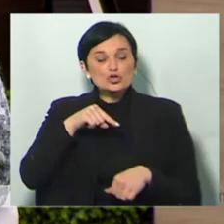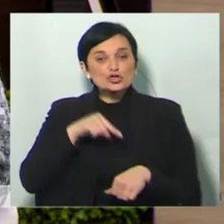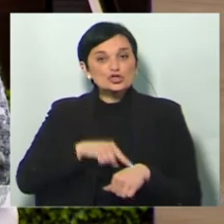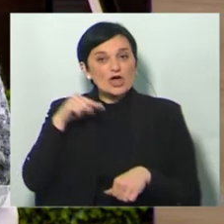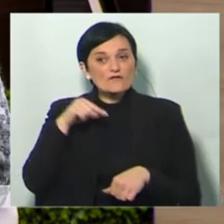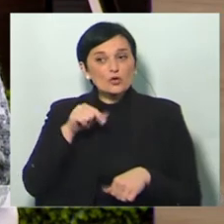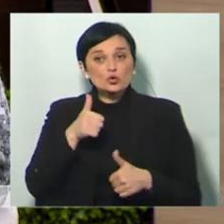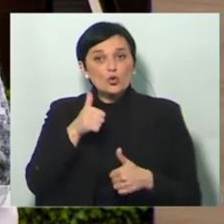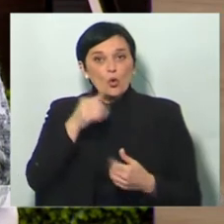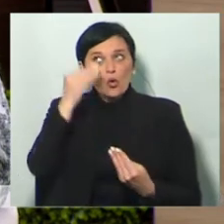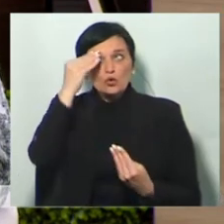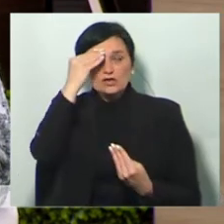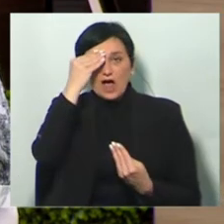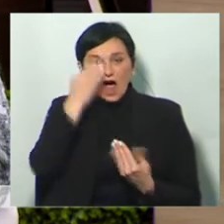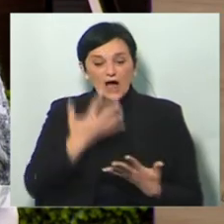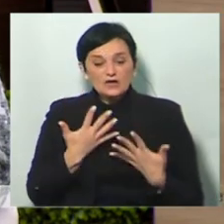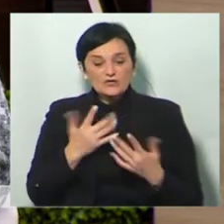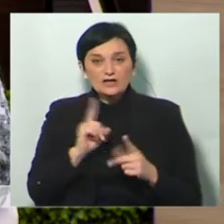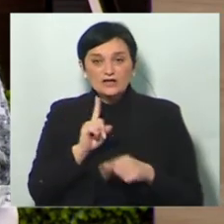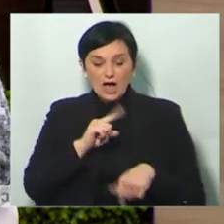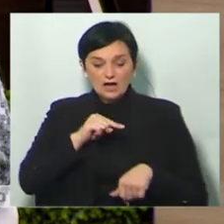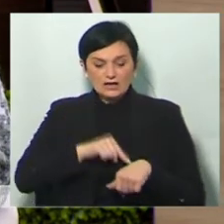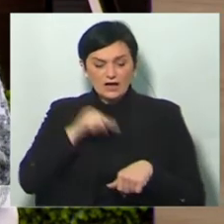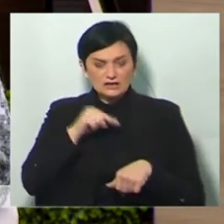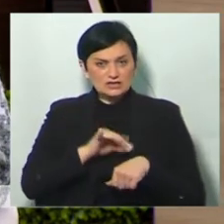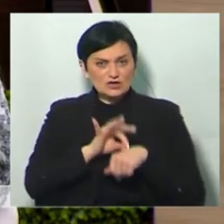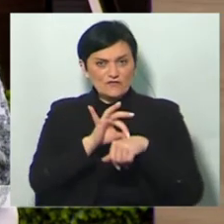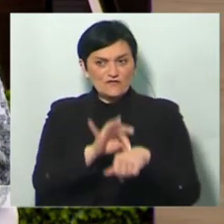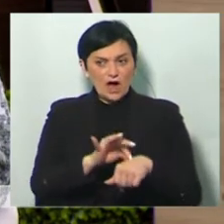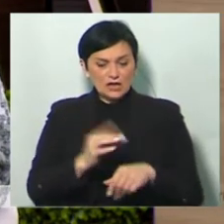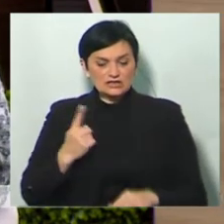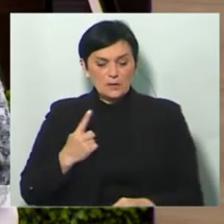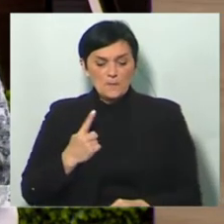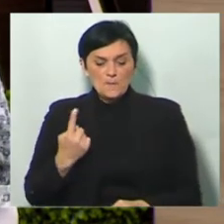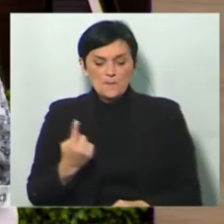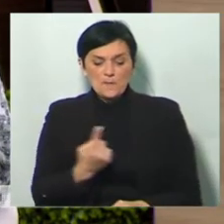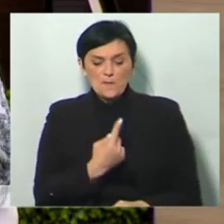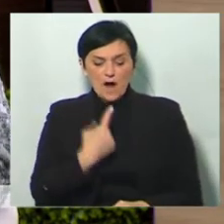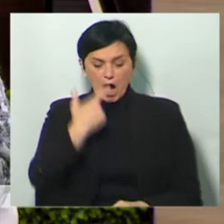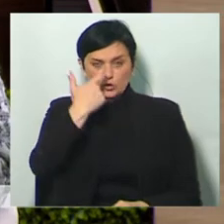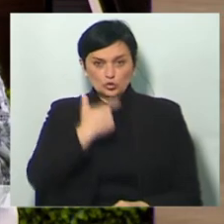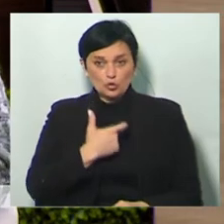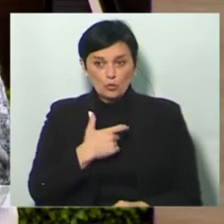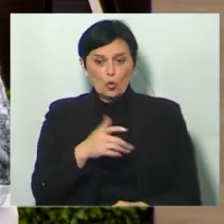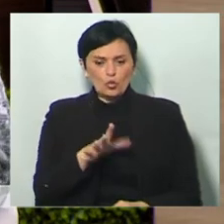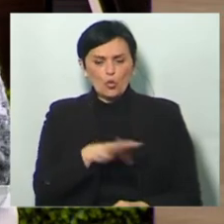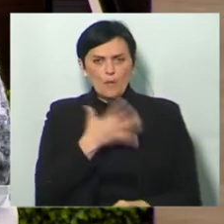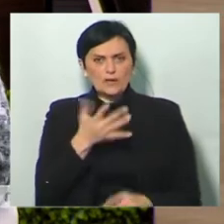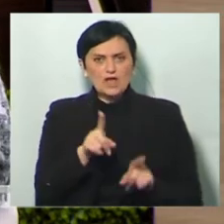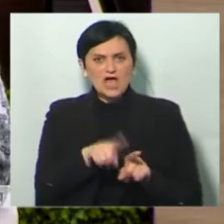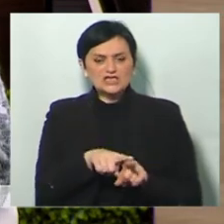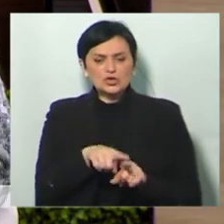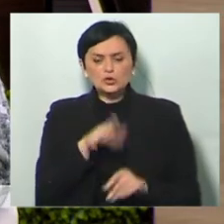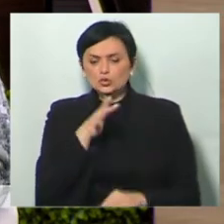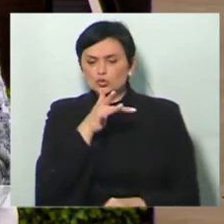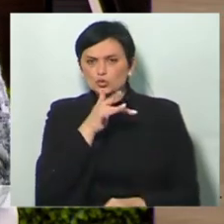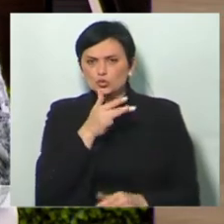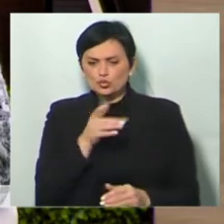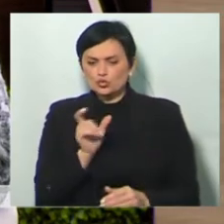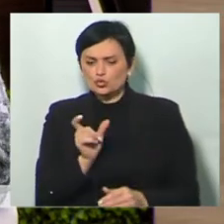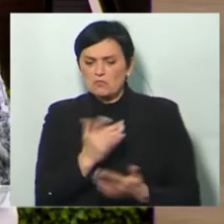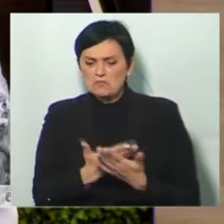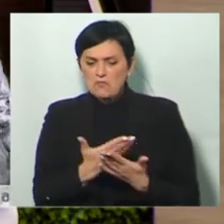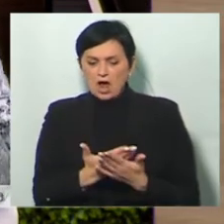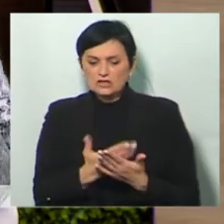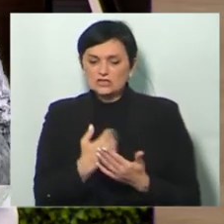მას, როგორ აღვიქვავთ და რა განცდით ვატარებთ მარტოობას. Იმიტომ რომ ყოფილა ესეთი მომენტი, რომ ვთქვათ,